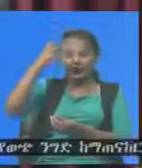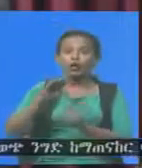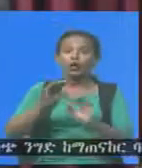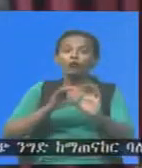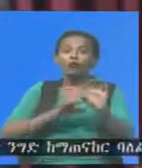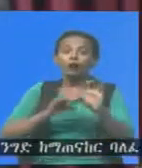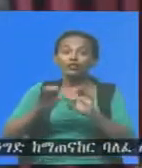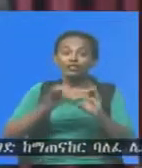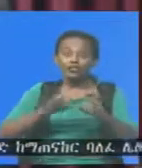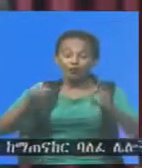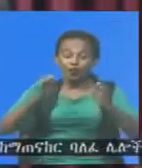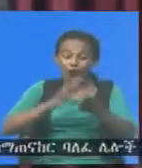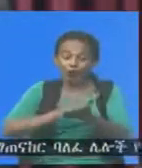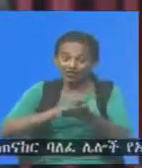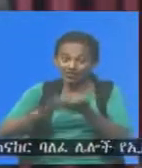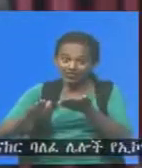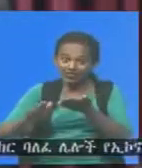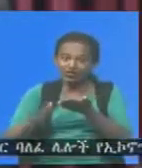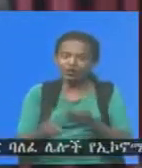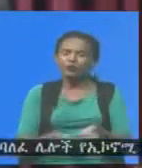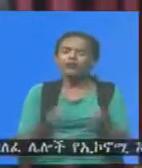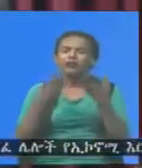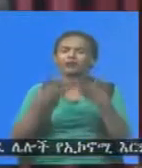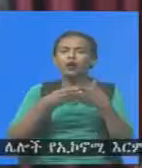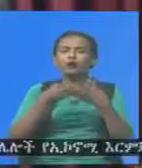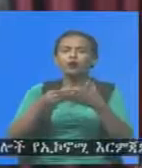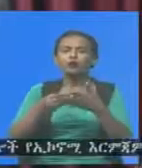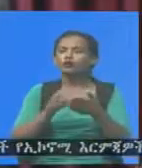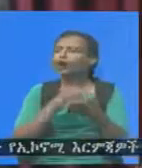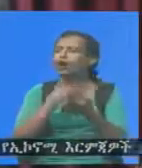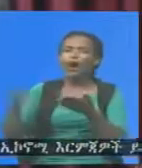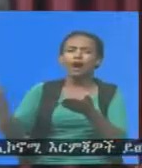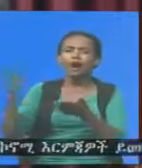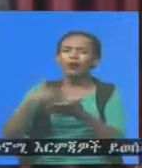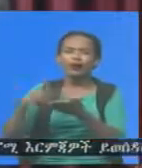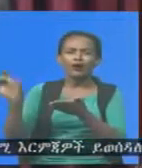ባደረገው ማጥራት በርካታ አመራሮች አባሯል።